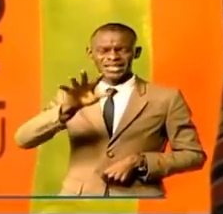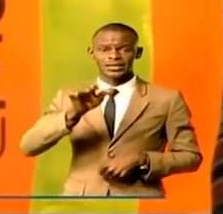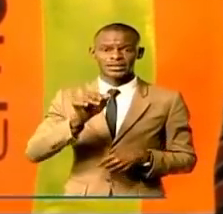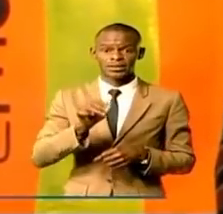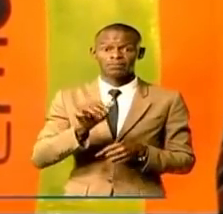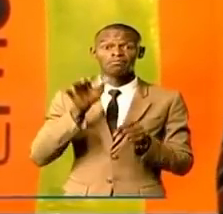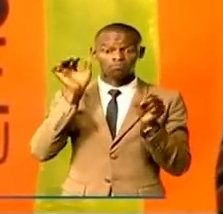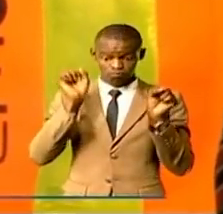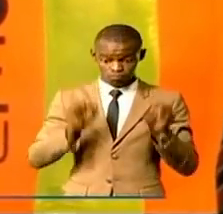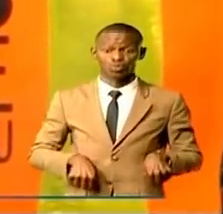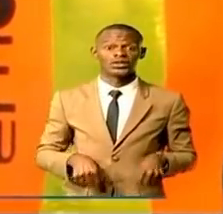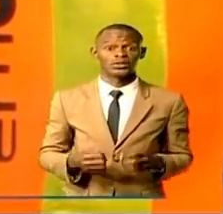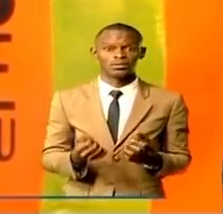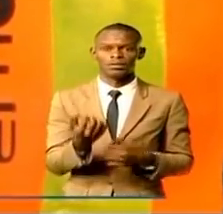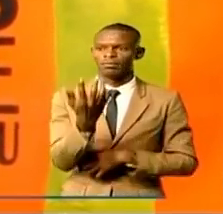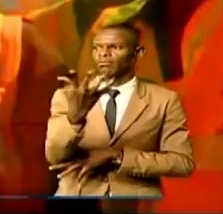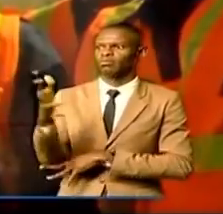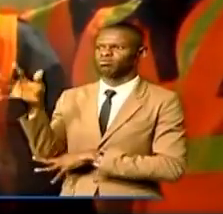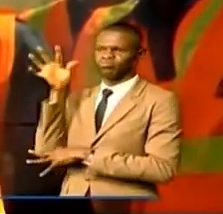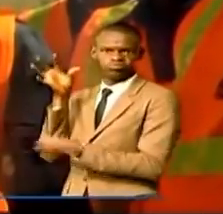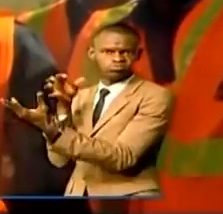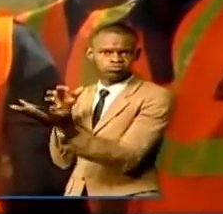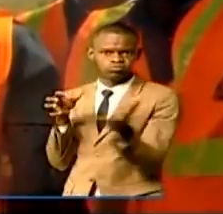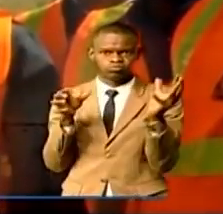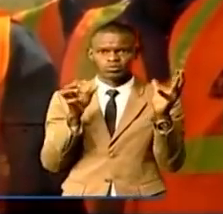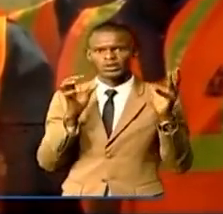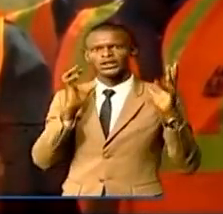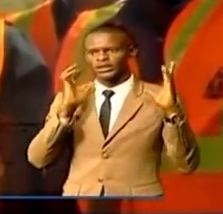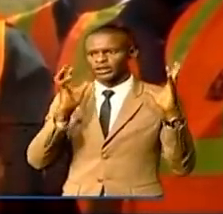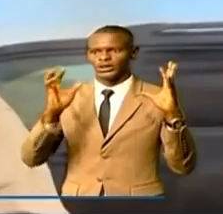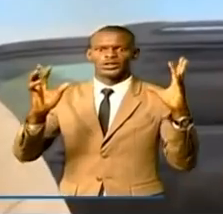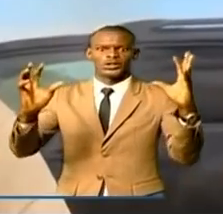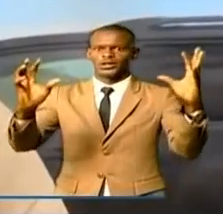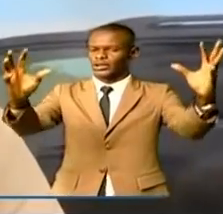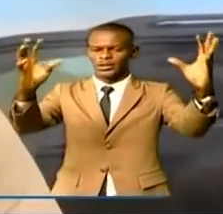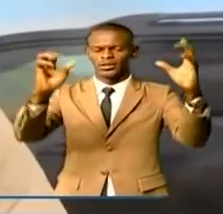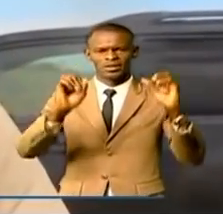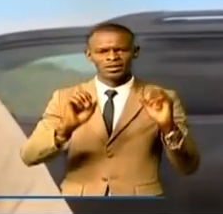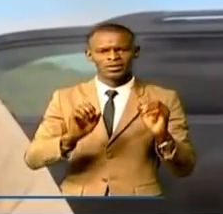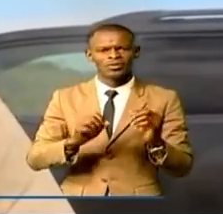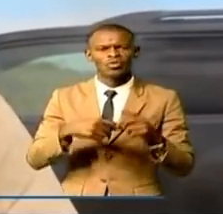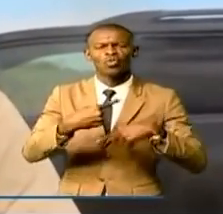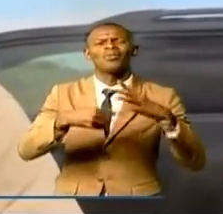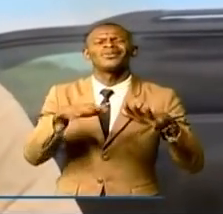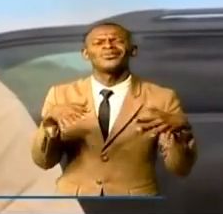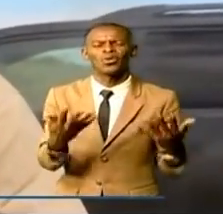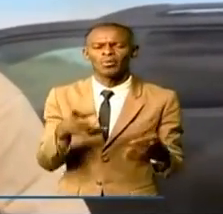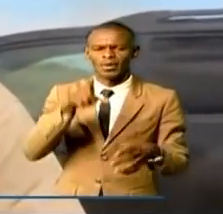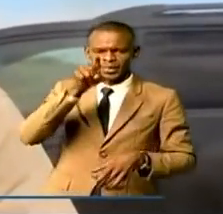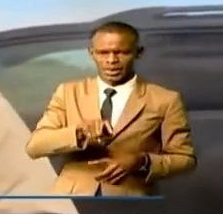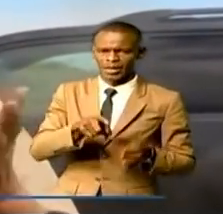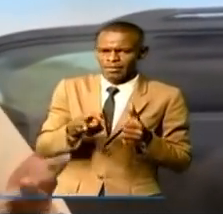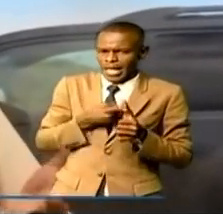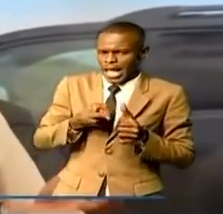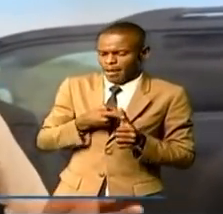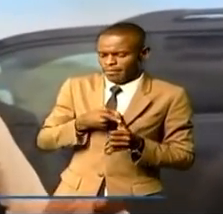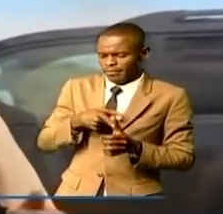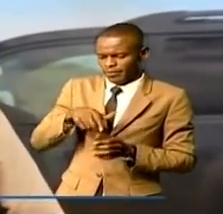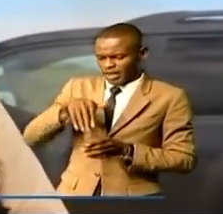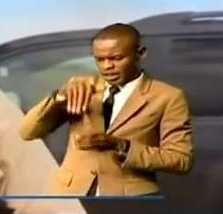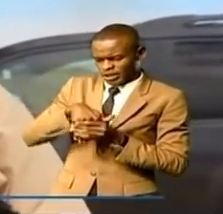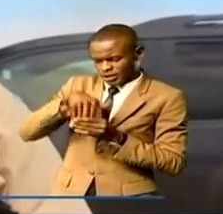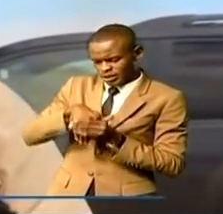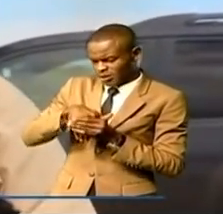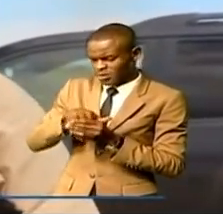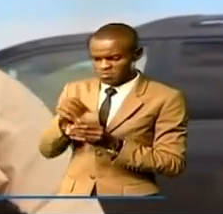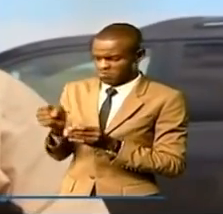arbres. Et pour avoir plusieurs arbres, il faut commencer par planter. Notez que c'est depuis le 15 décembre dernier que Madame le vice-premier